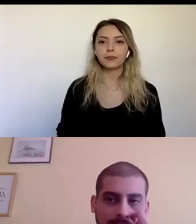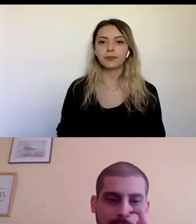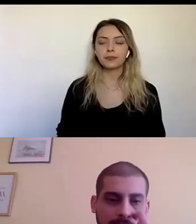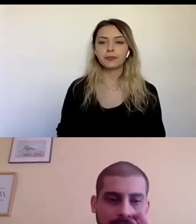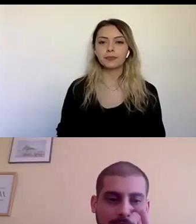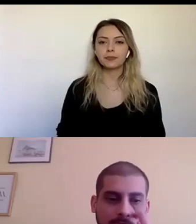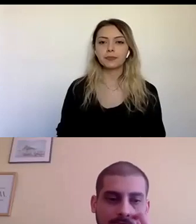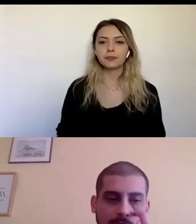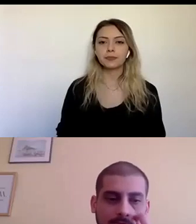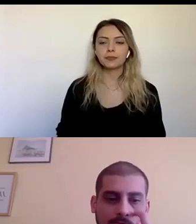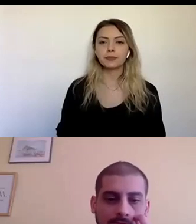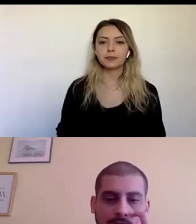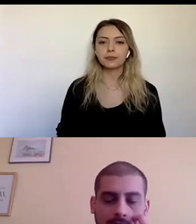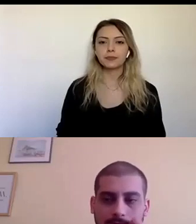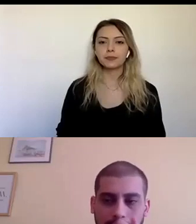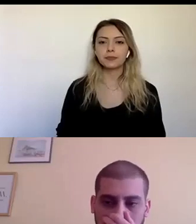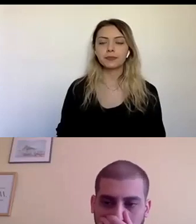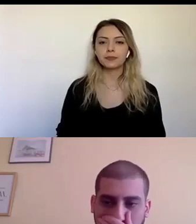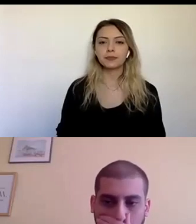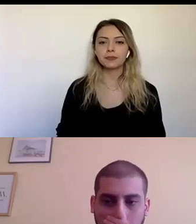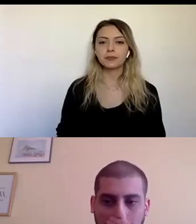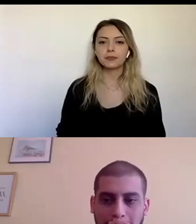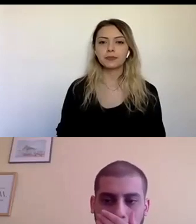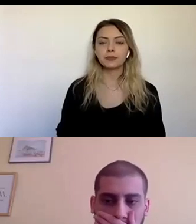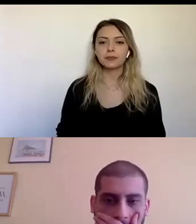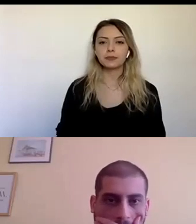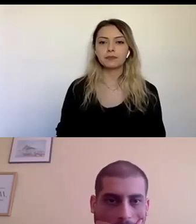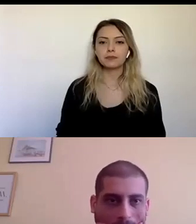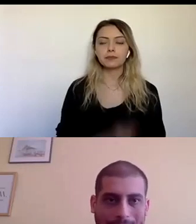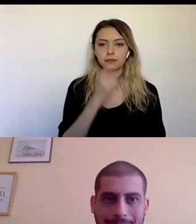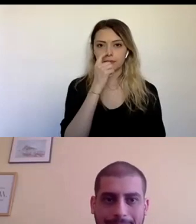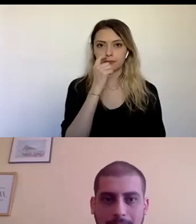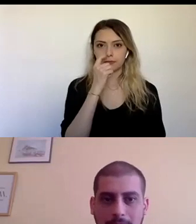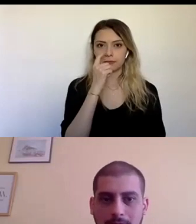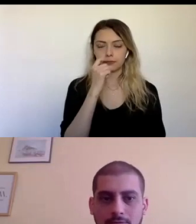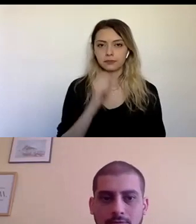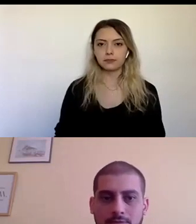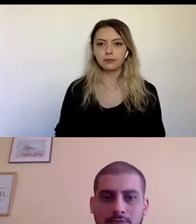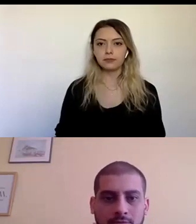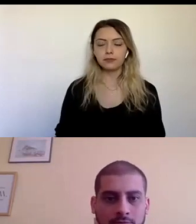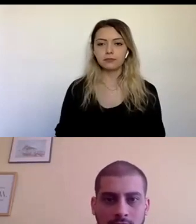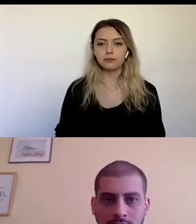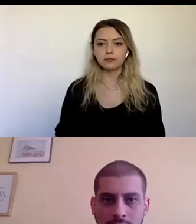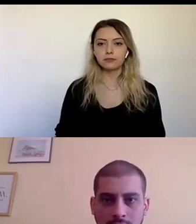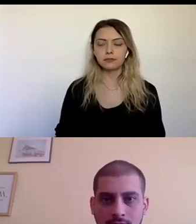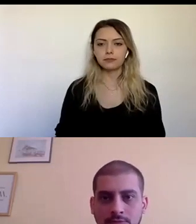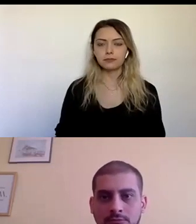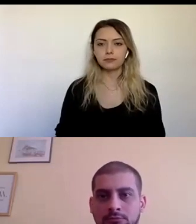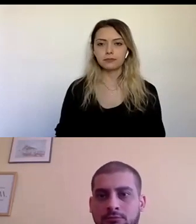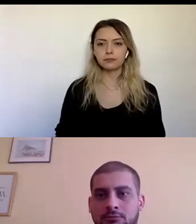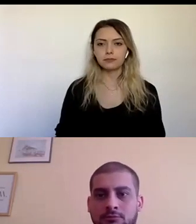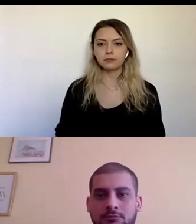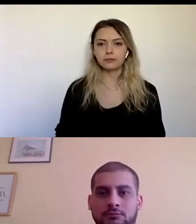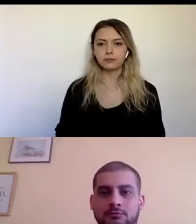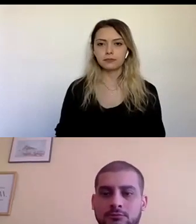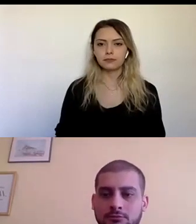Sorular kısmı insanların aradıkları ama konular kısmı da insanların yaptığı aramalara mı bağlı yoksa daha genel bir trende karar mı